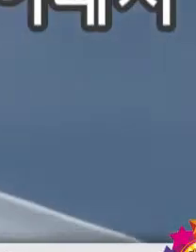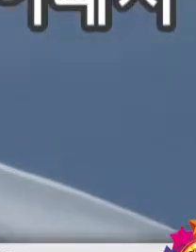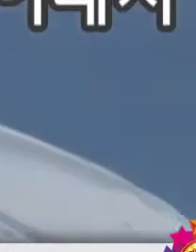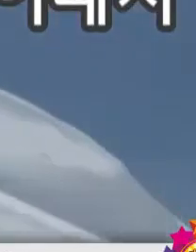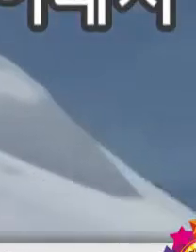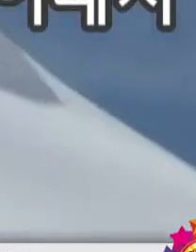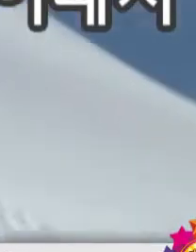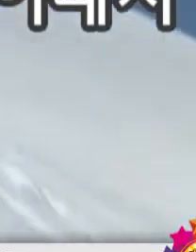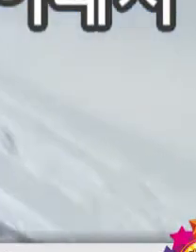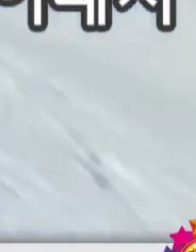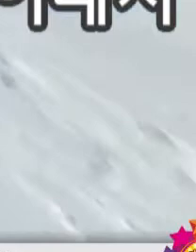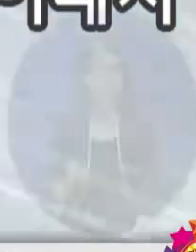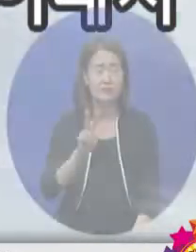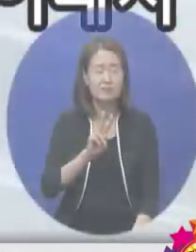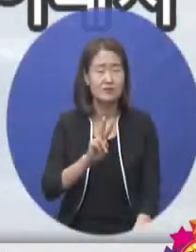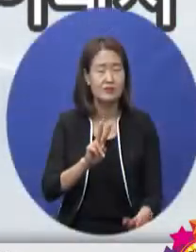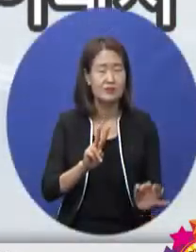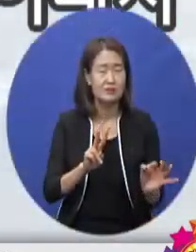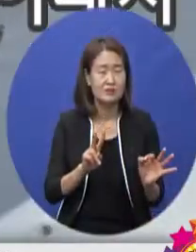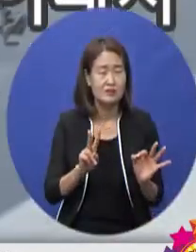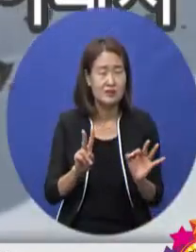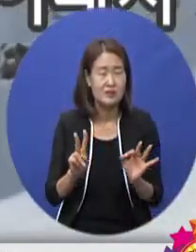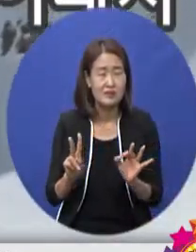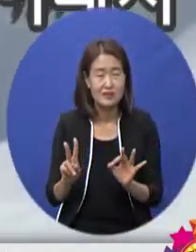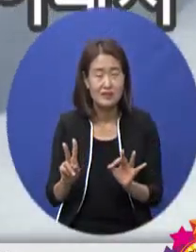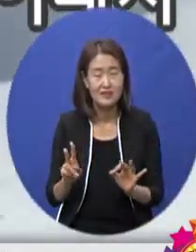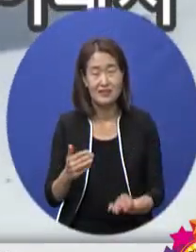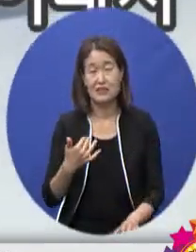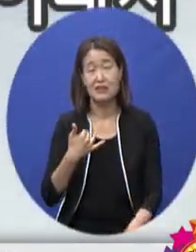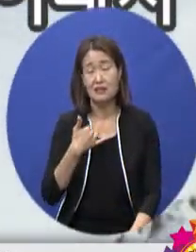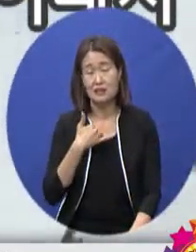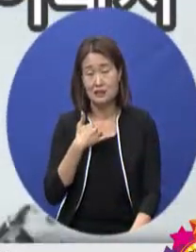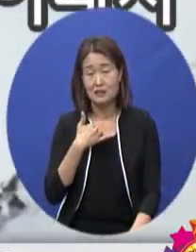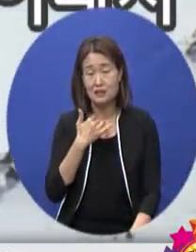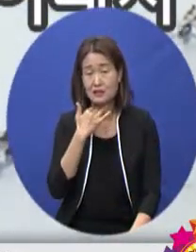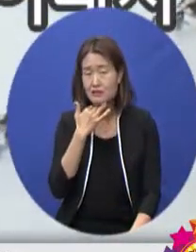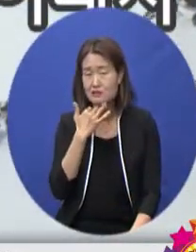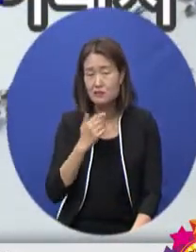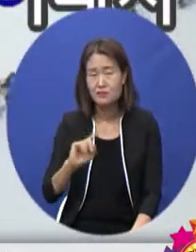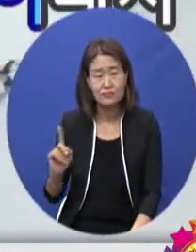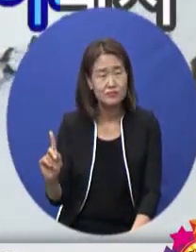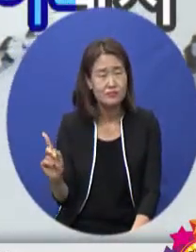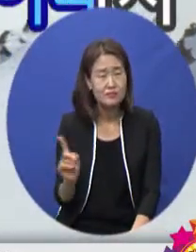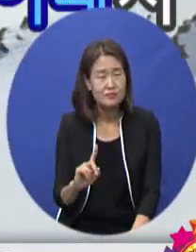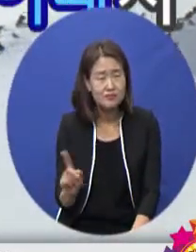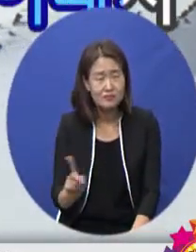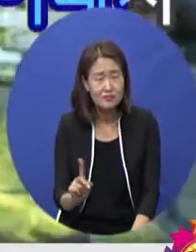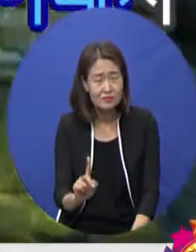야야야야 내 나이